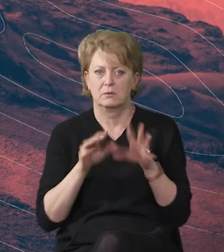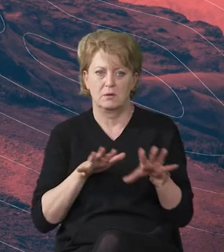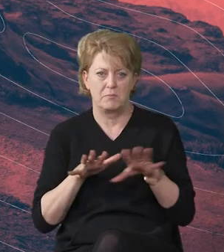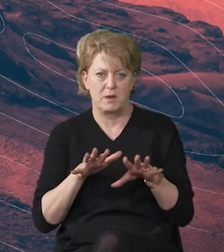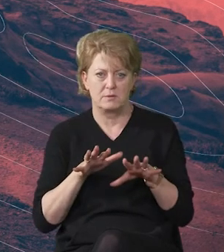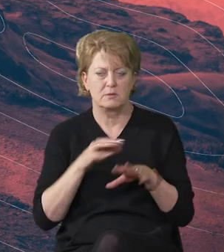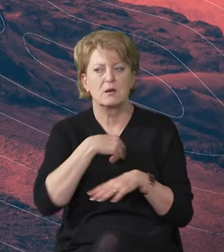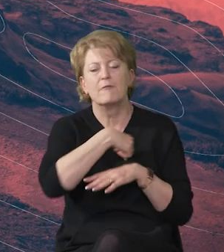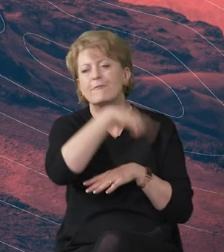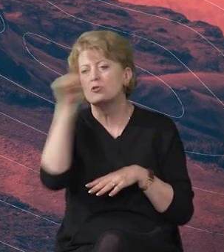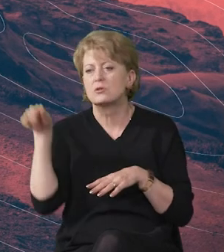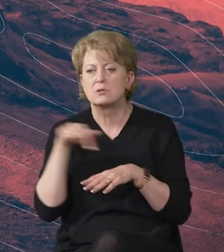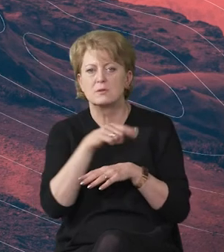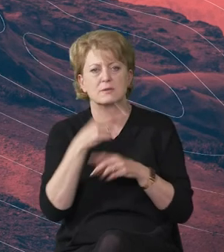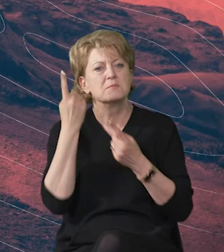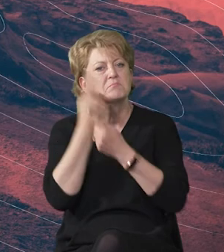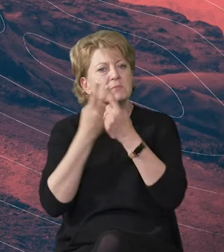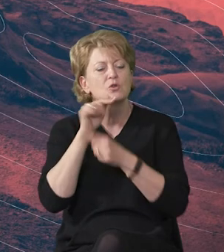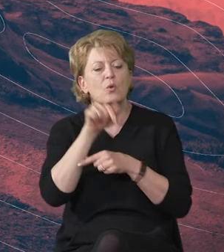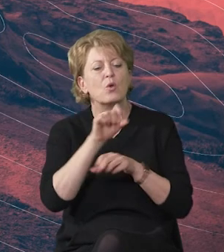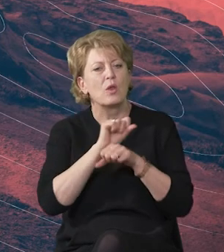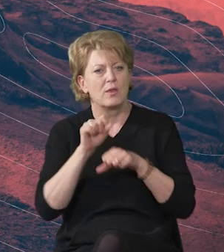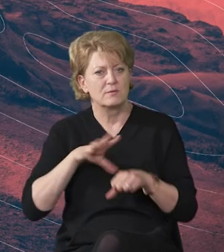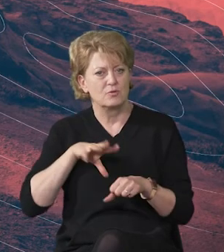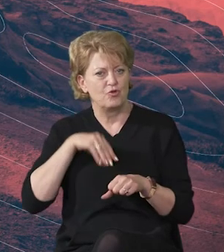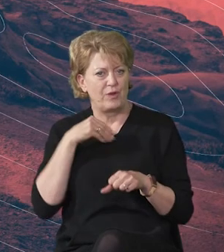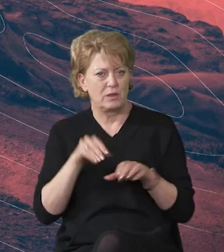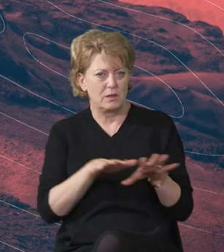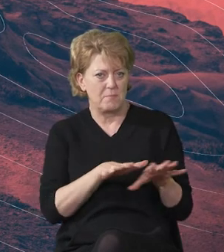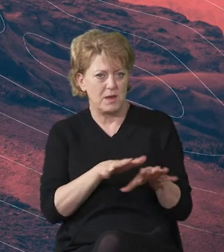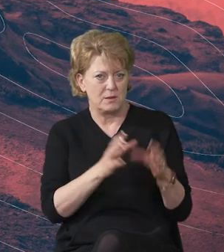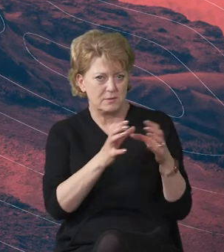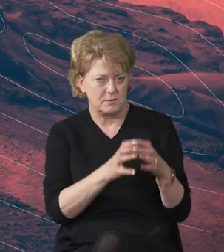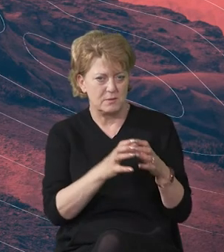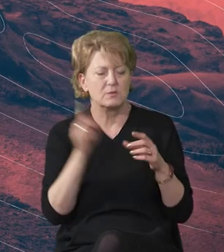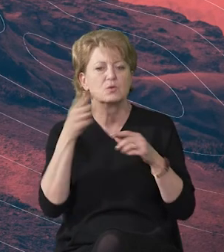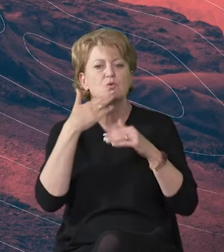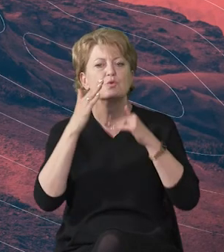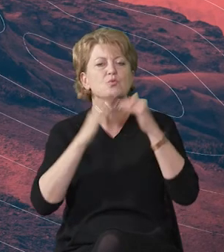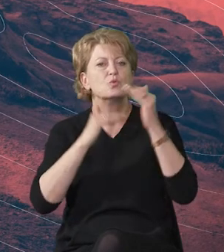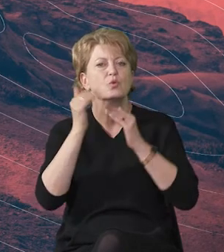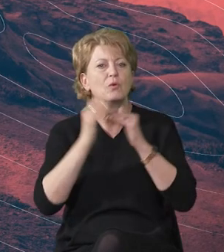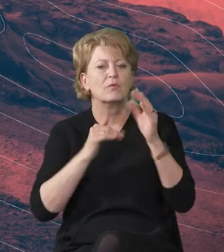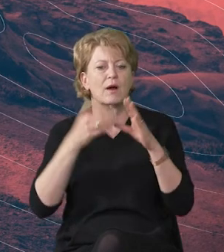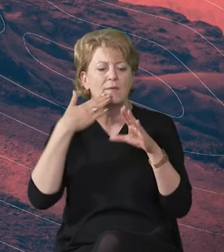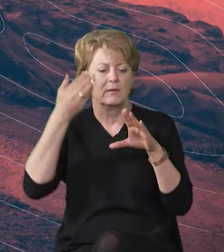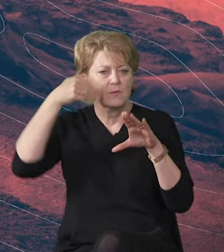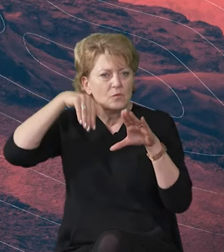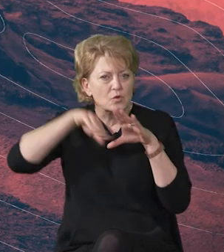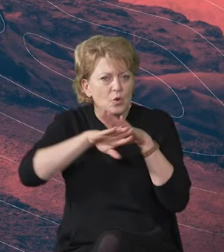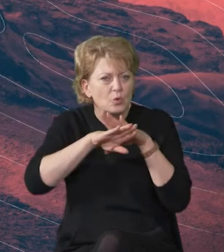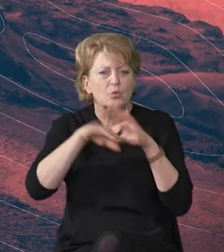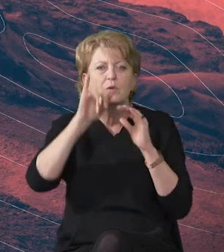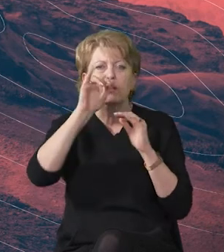święte przez wielu, wielu Etiopczyków. Kościół jest zbudowany we wnętrzu dużej jaskini